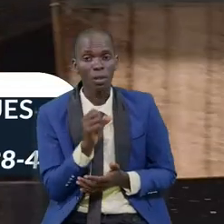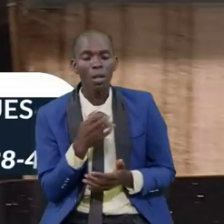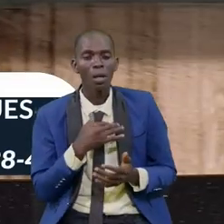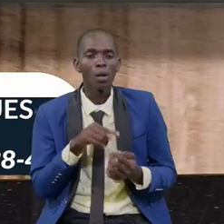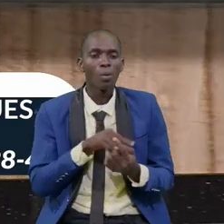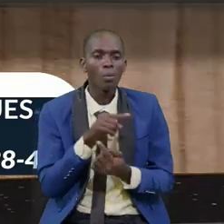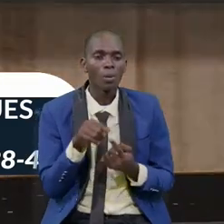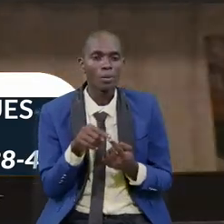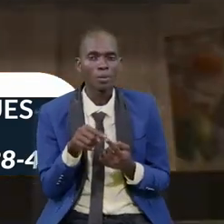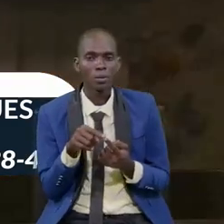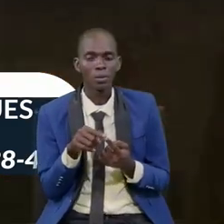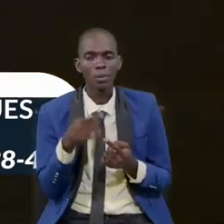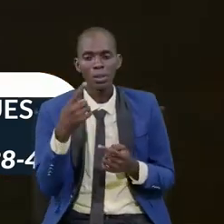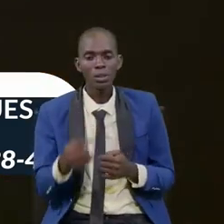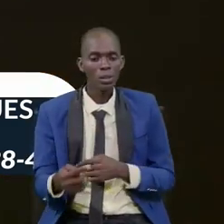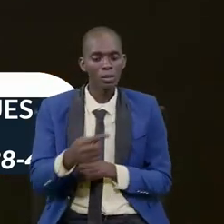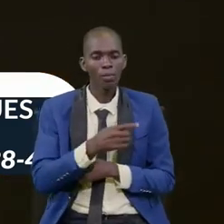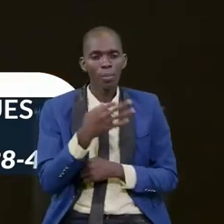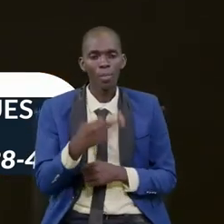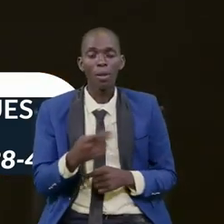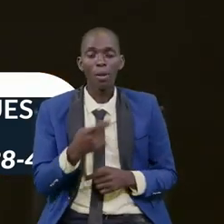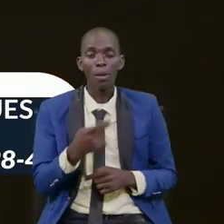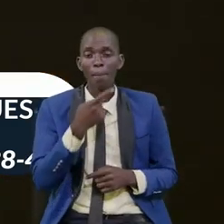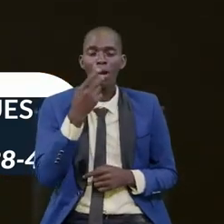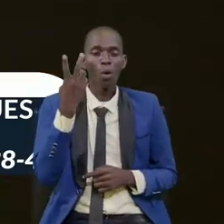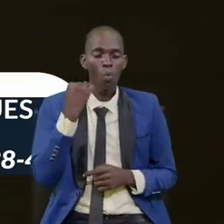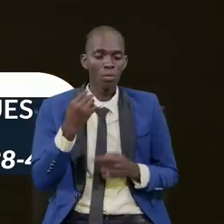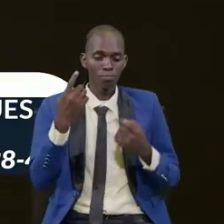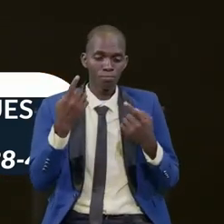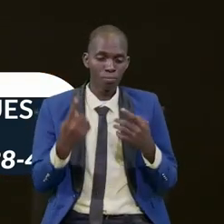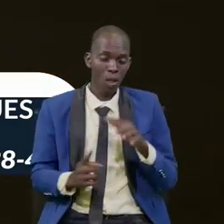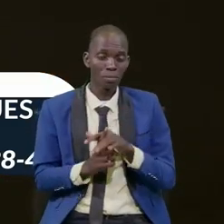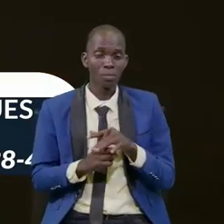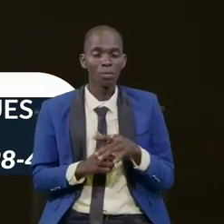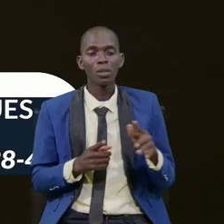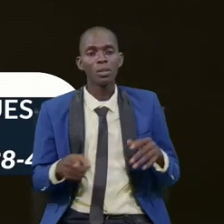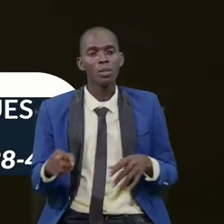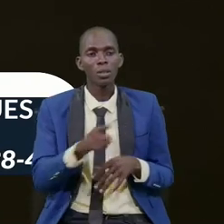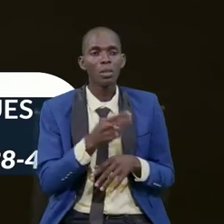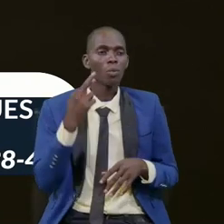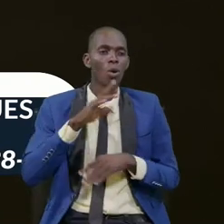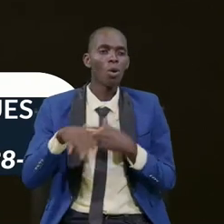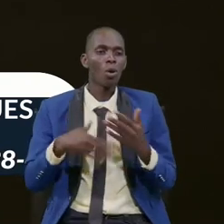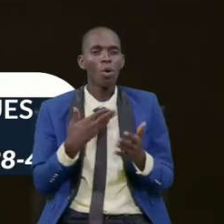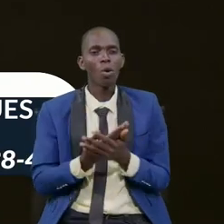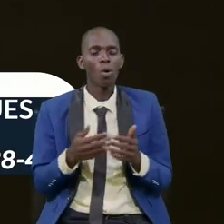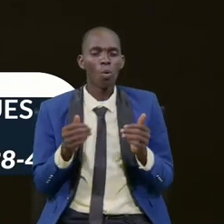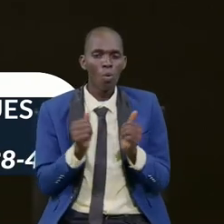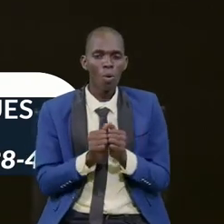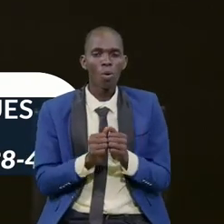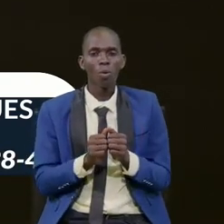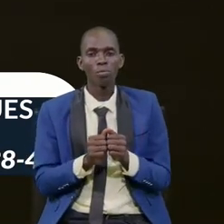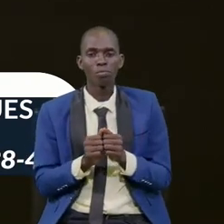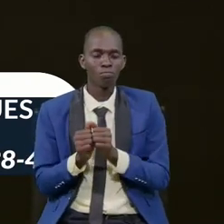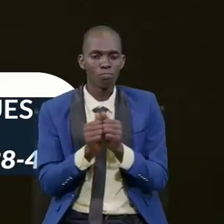Le jour de la Pentecôte, ils étaient tous ensemble dans le même